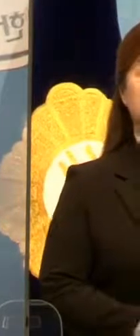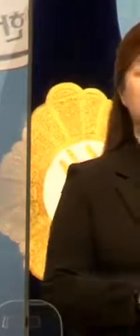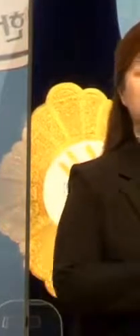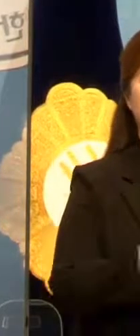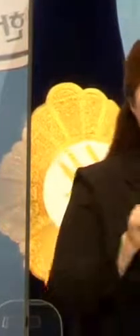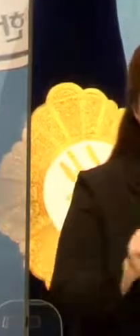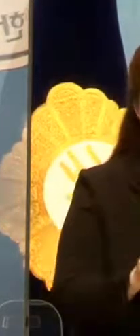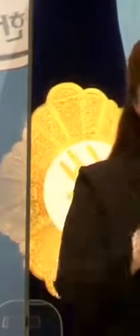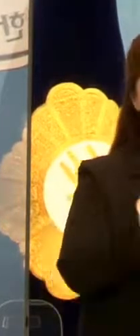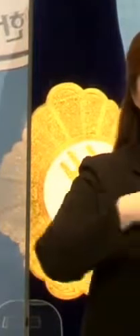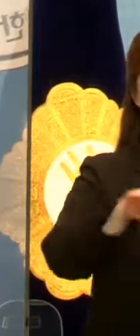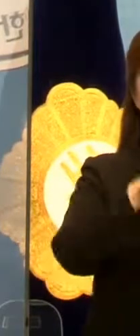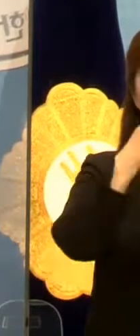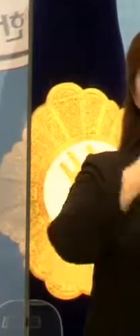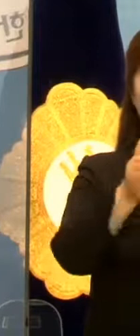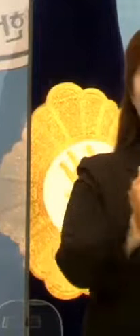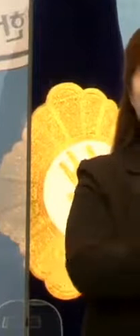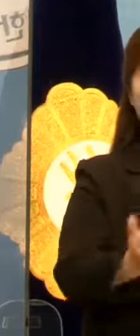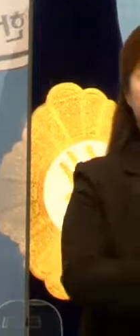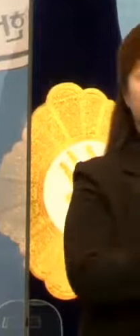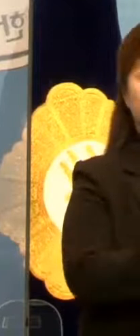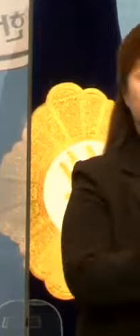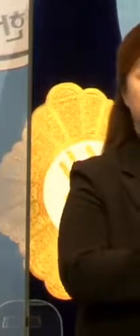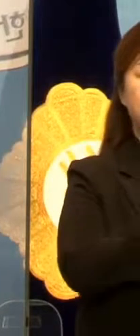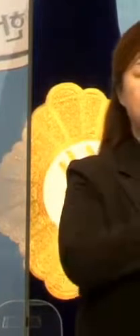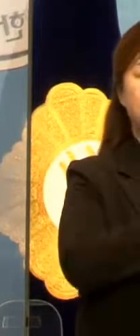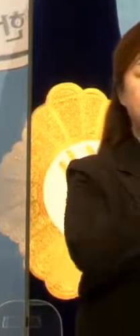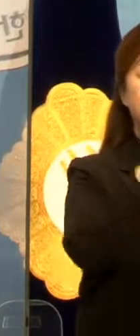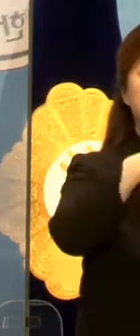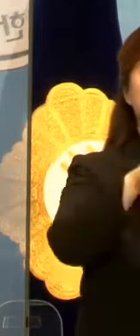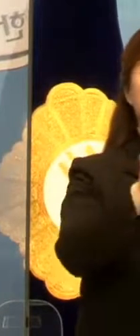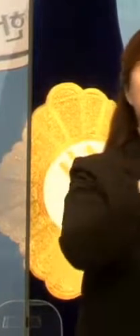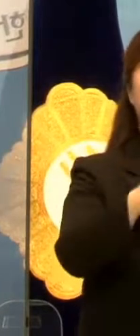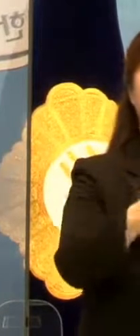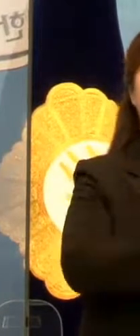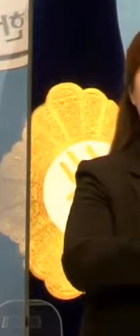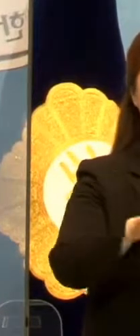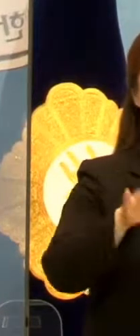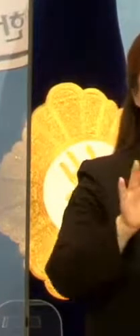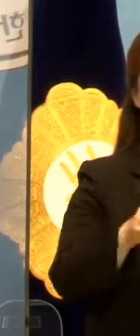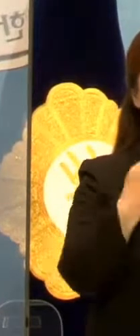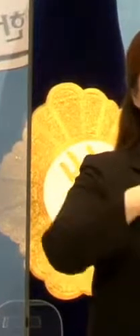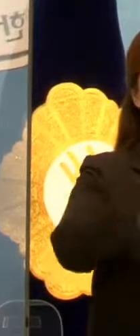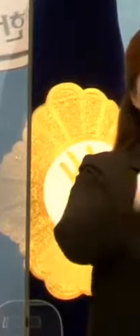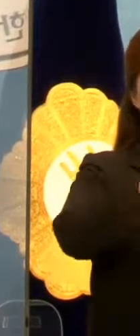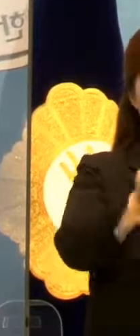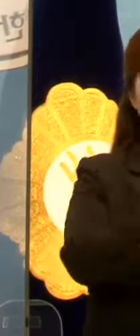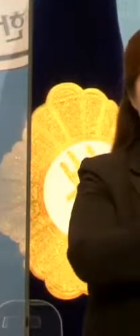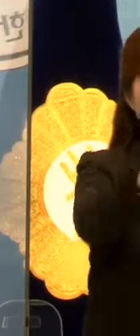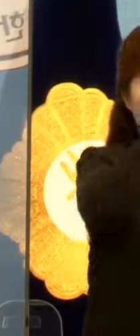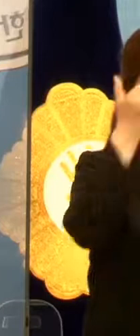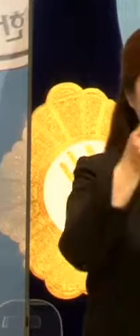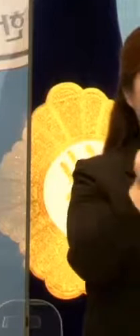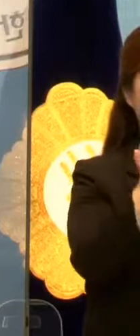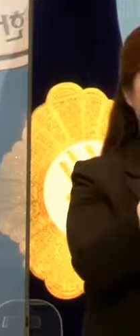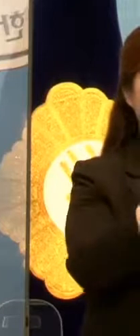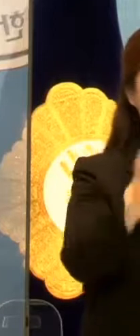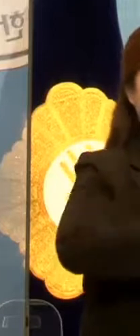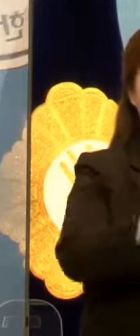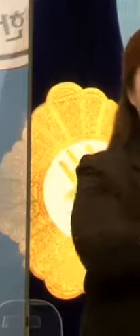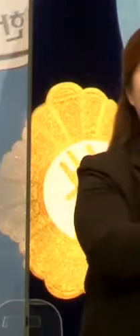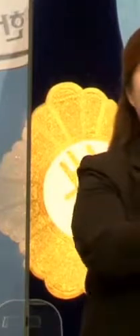네 안녕하십니까 더불어 민주당 최고위원 박성민 입니다 오늘 더불어 민주당 청년 치 f 가 공식적으로 출범하게